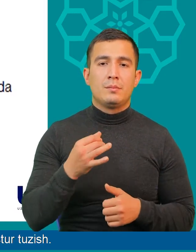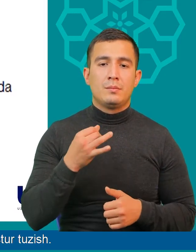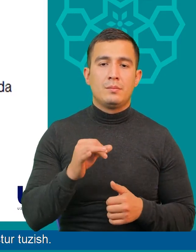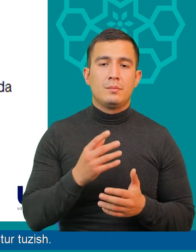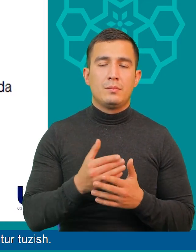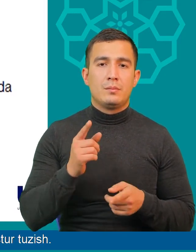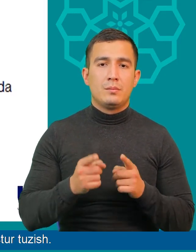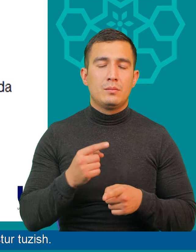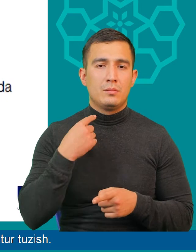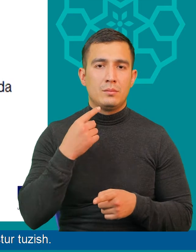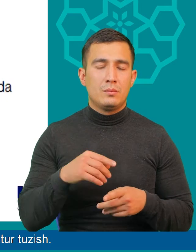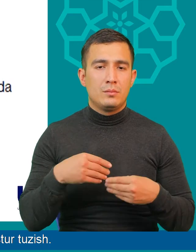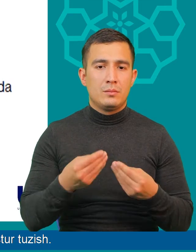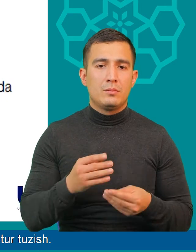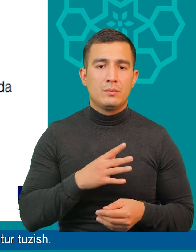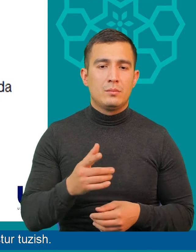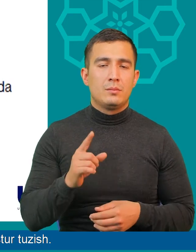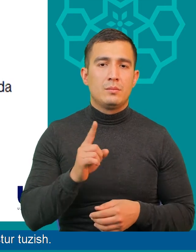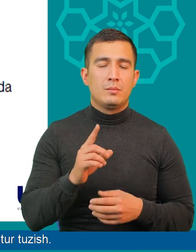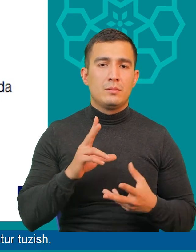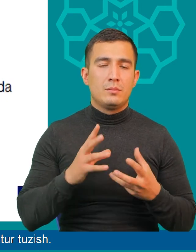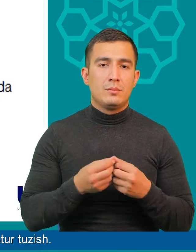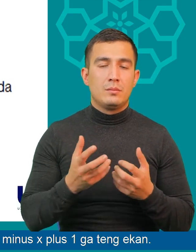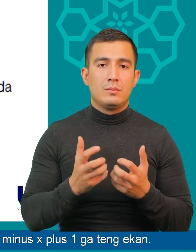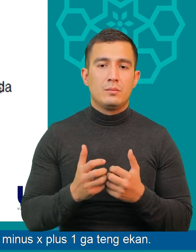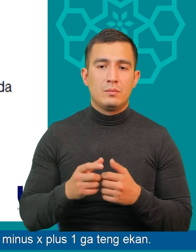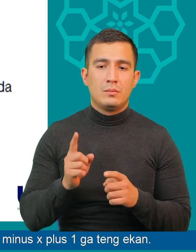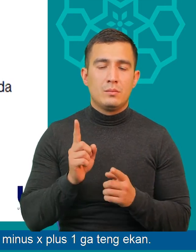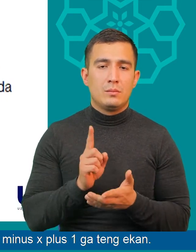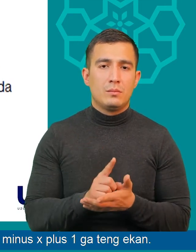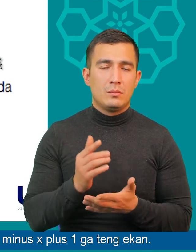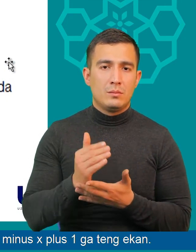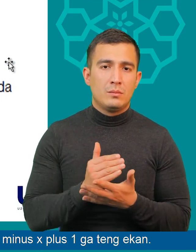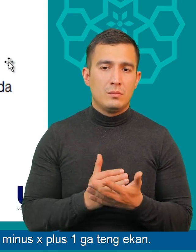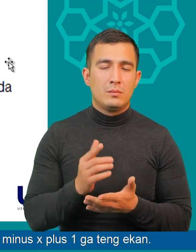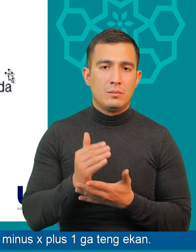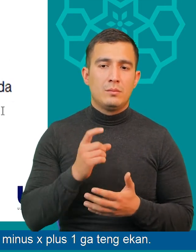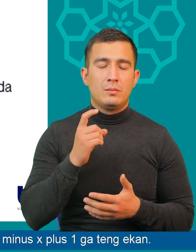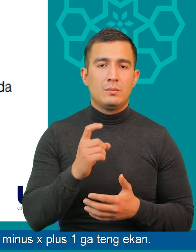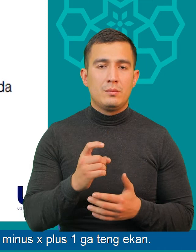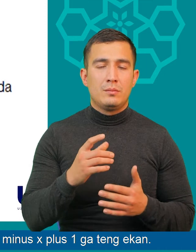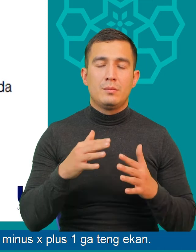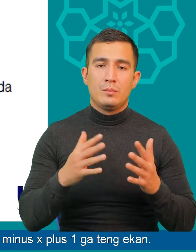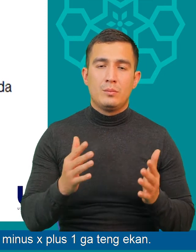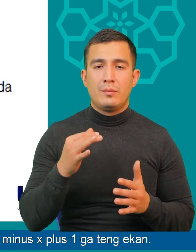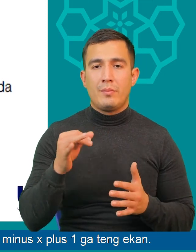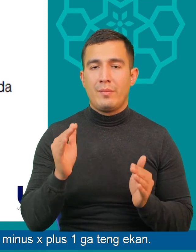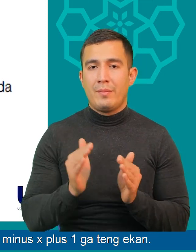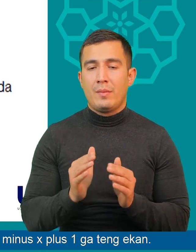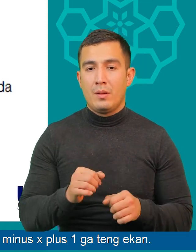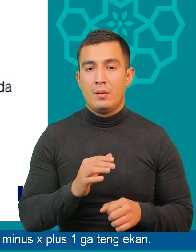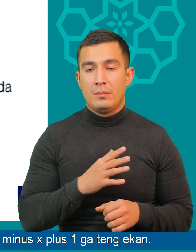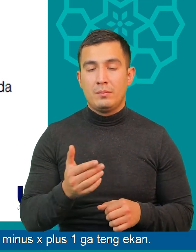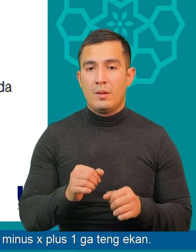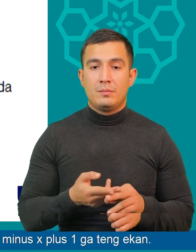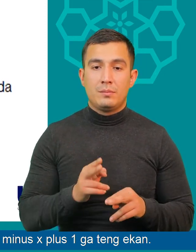haqiqiy sonlari berilgan Z ni hisoblovchi dastur tuzilsin. Agar X, Y dan katta bo'lsa, Z dan X minus Y